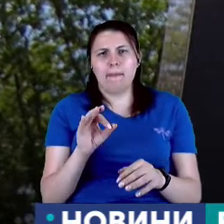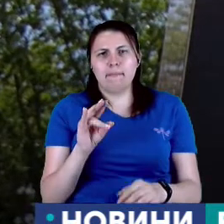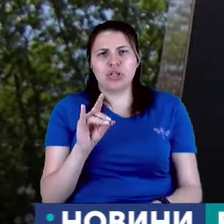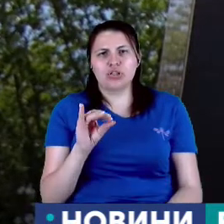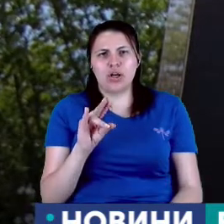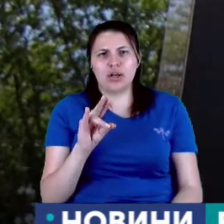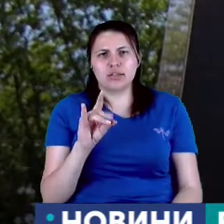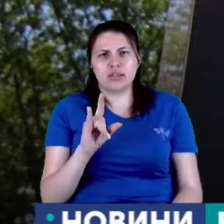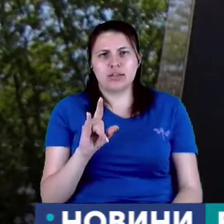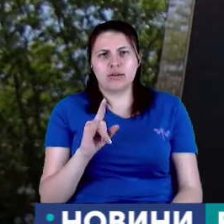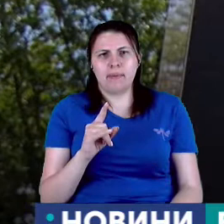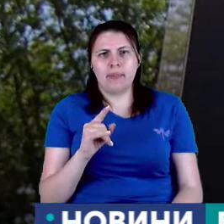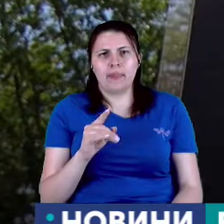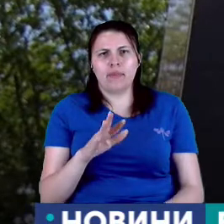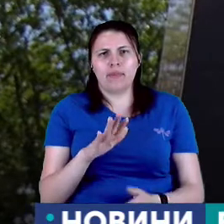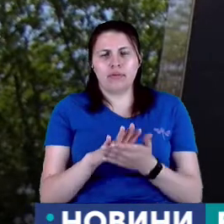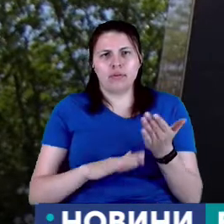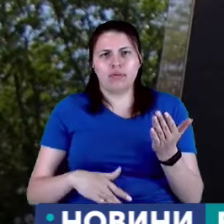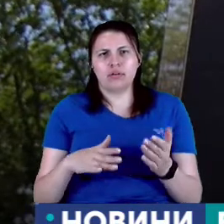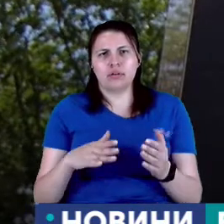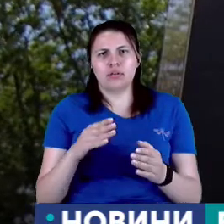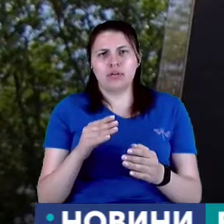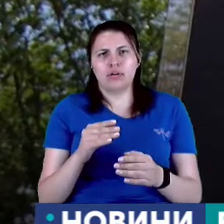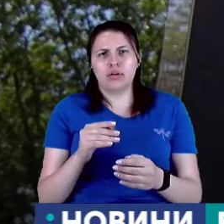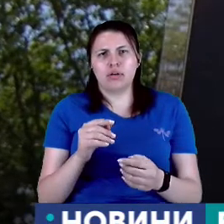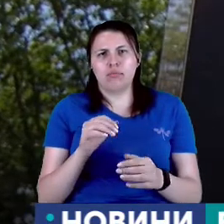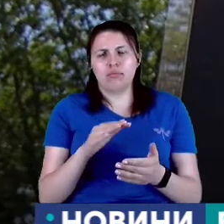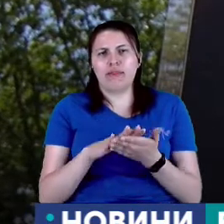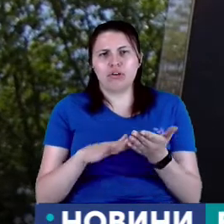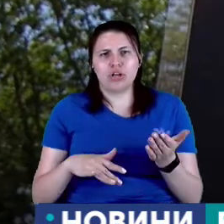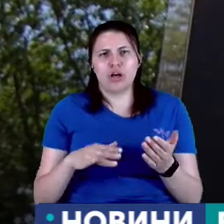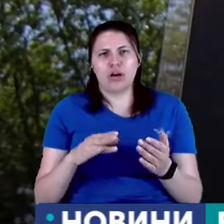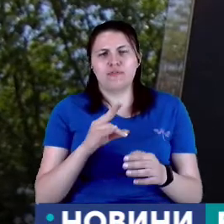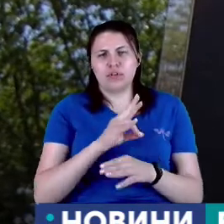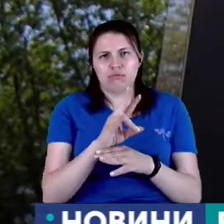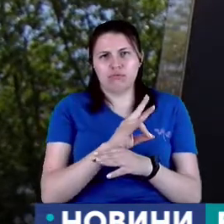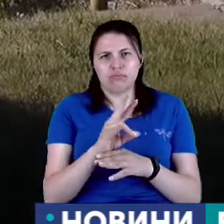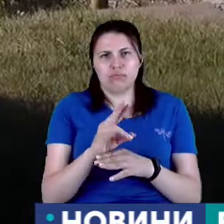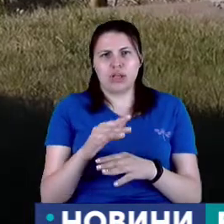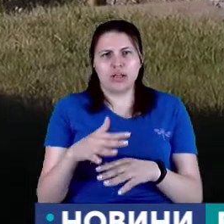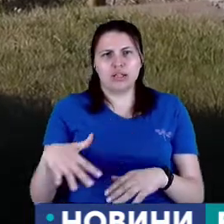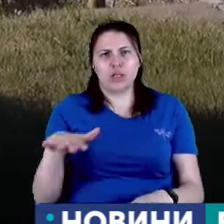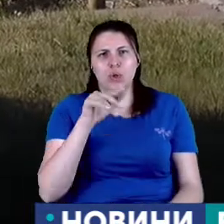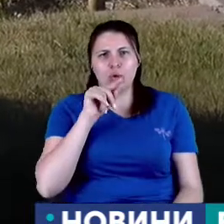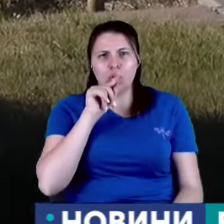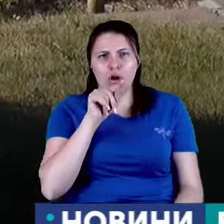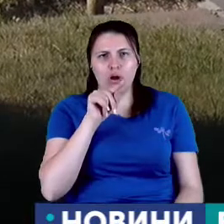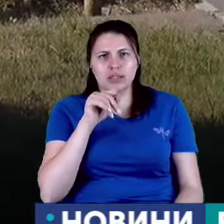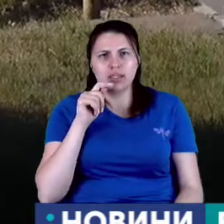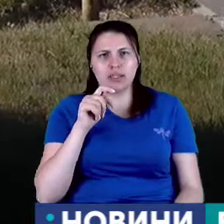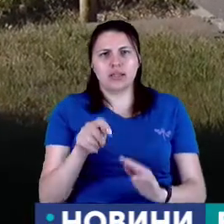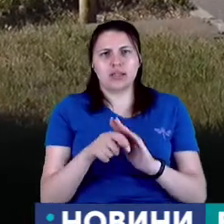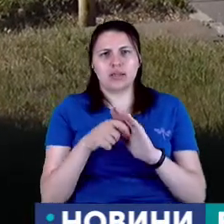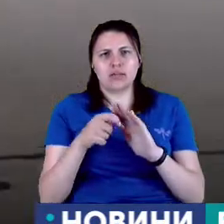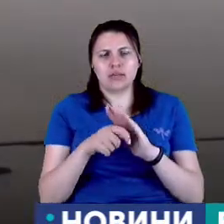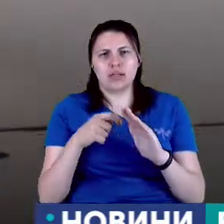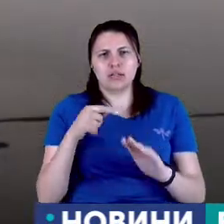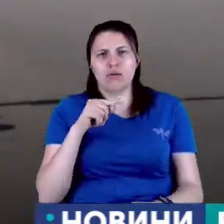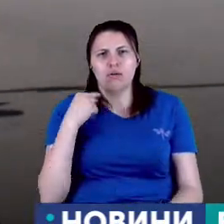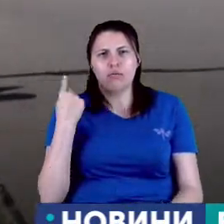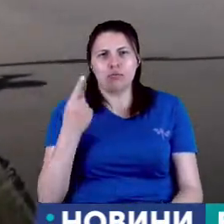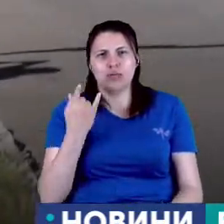продолжают свою противоправную деятельность в составе террористических войск на території Луганської та Донецької області. Сьогодні в Лисичанську пройшли урочистості з